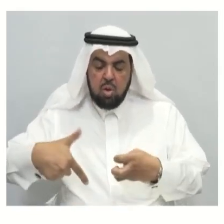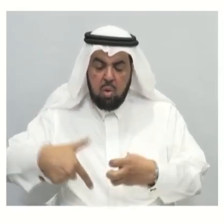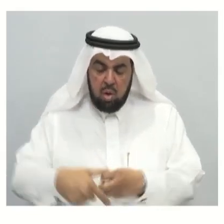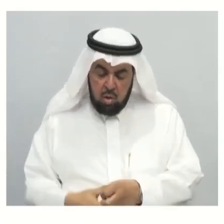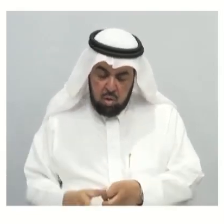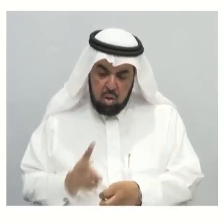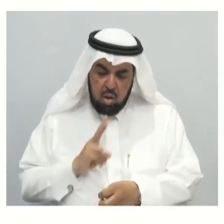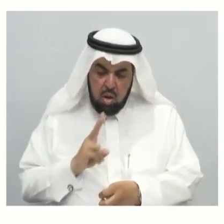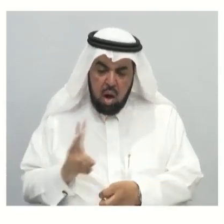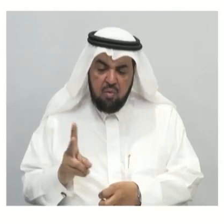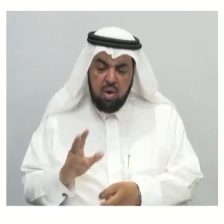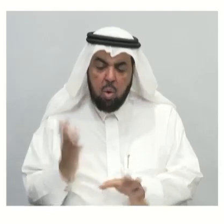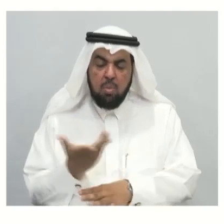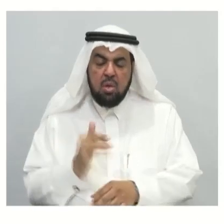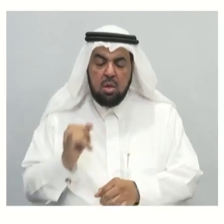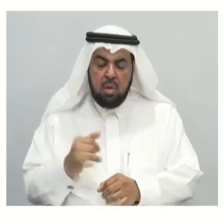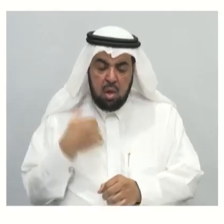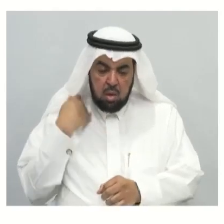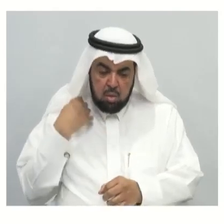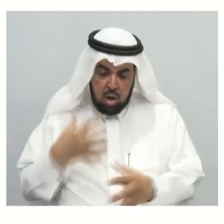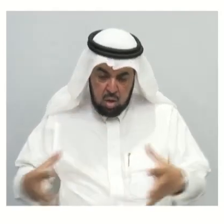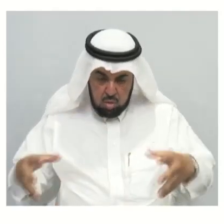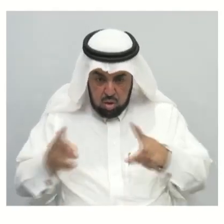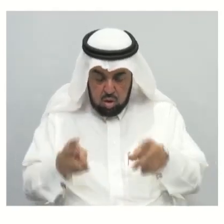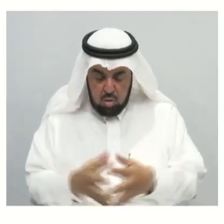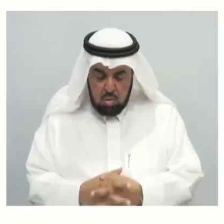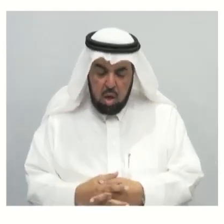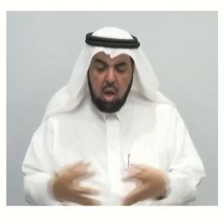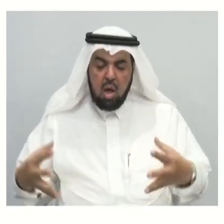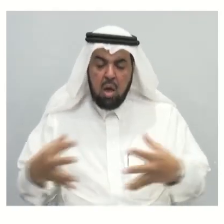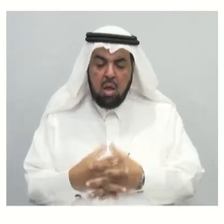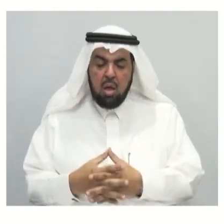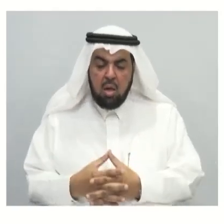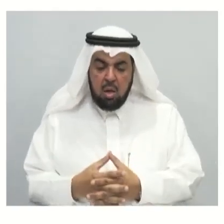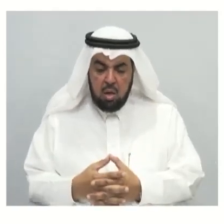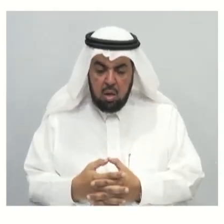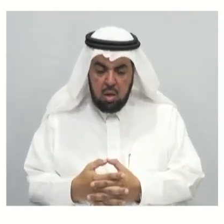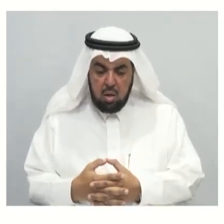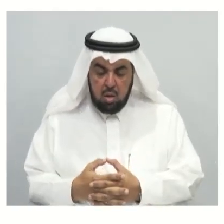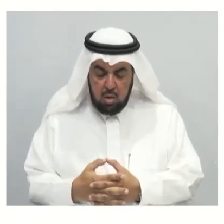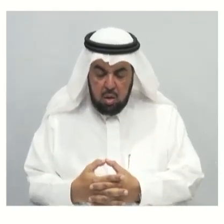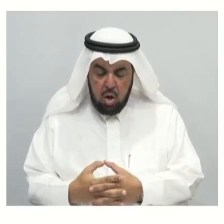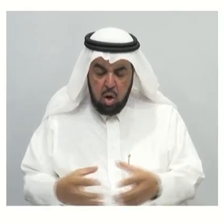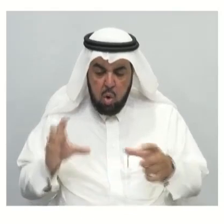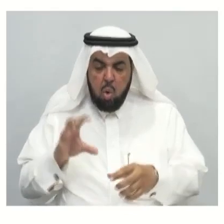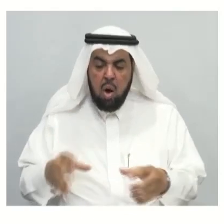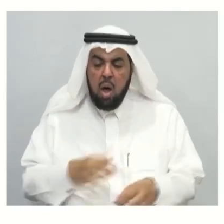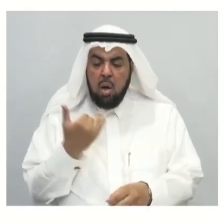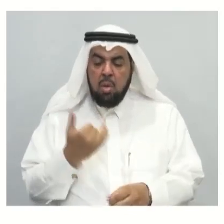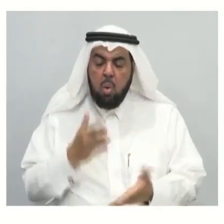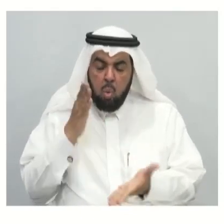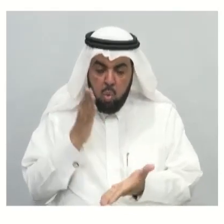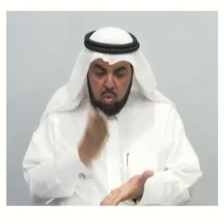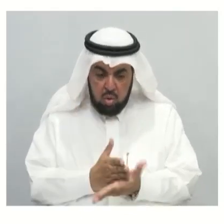2015 ميلاديا مشكله بذلك تحالف دول عربيا و